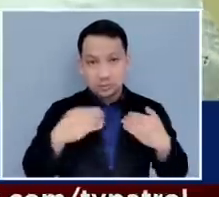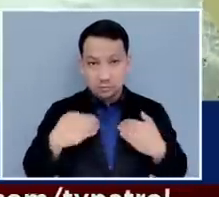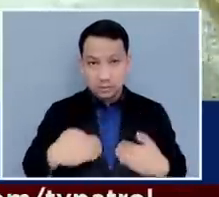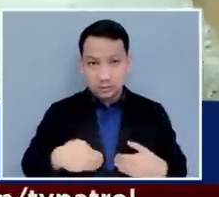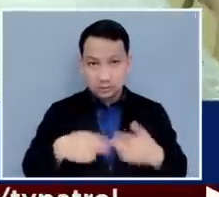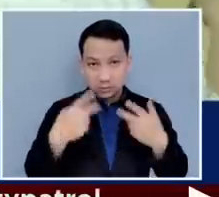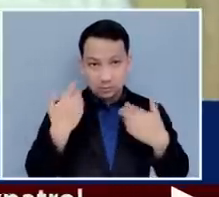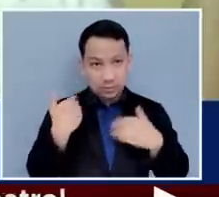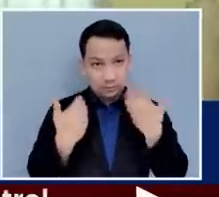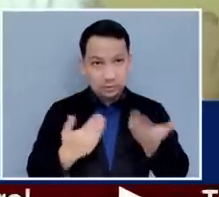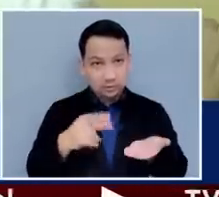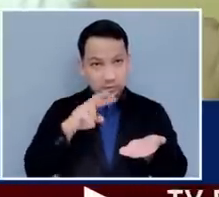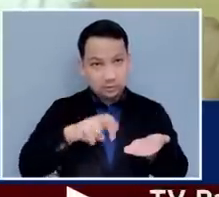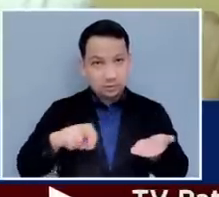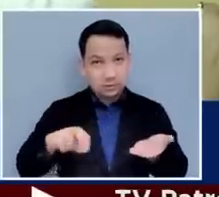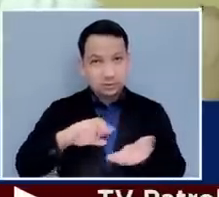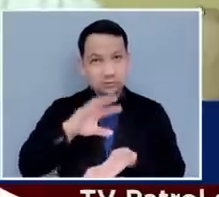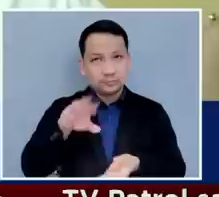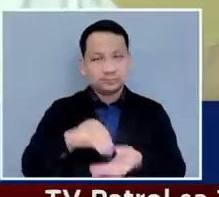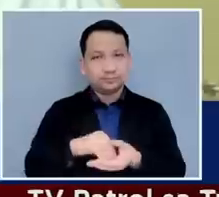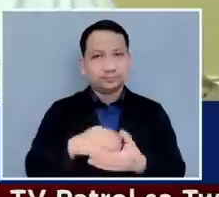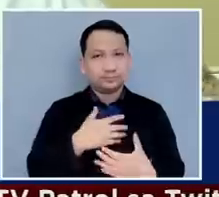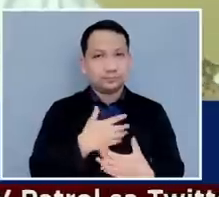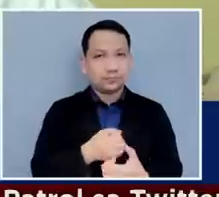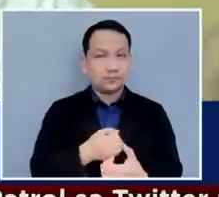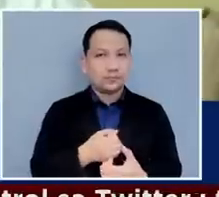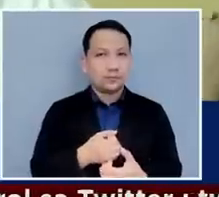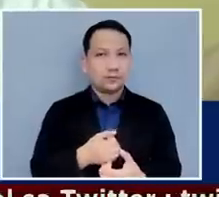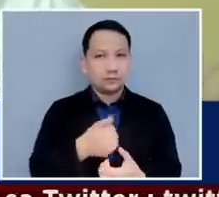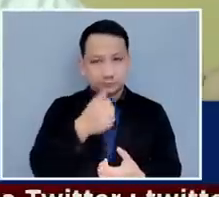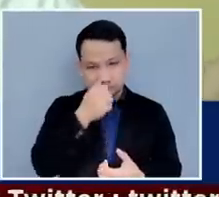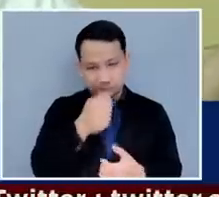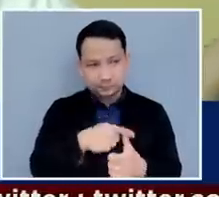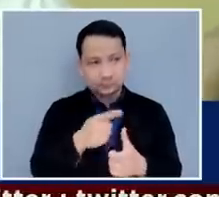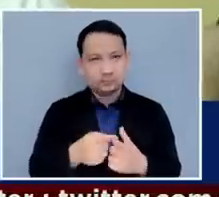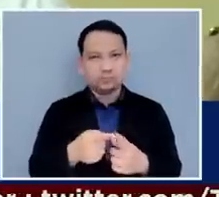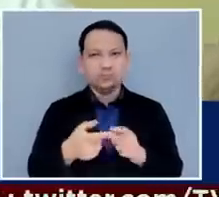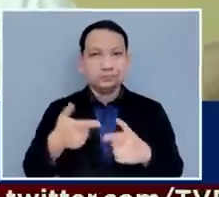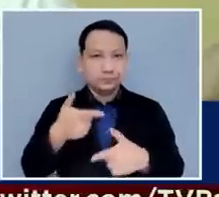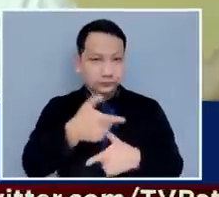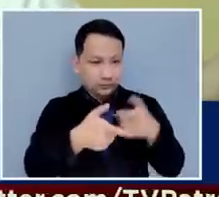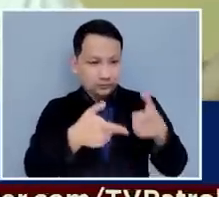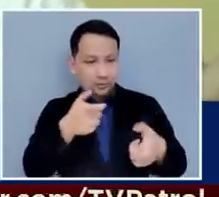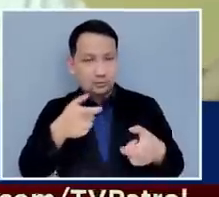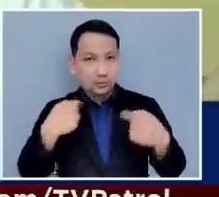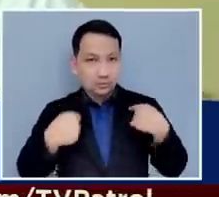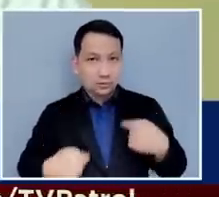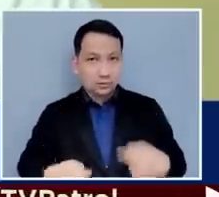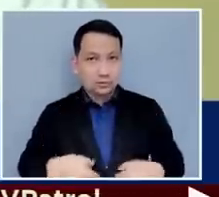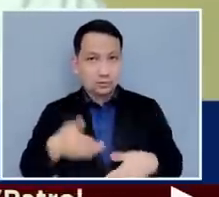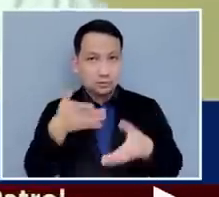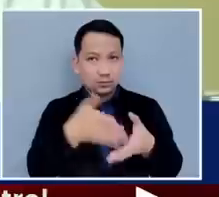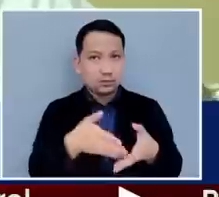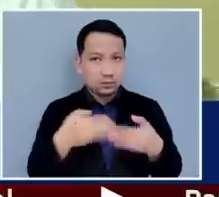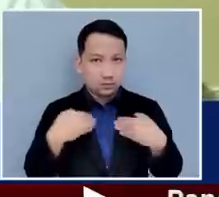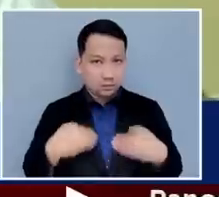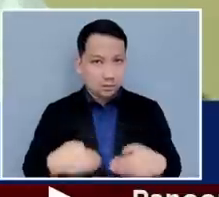Na ganyan ang nilagay, myocardial infarction. And yet, dami niyang tama, may bala pa nga naiwan sa body.